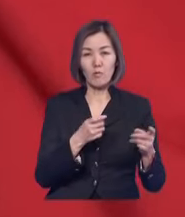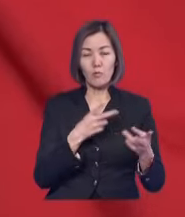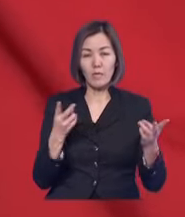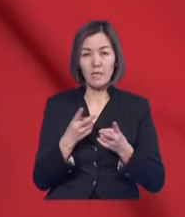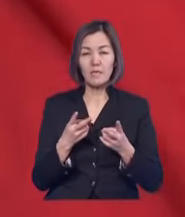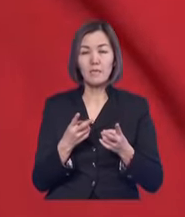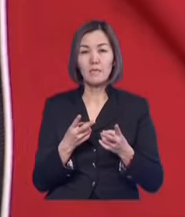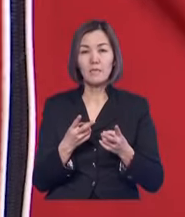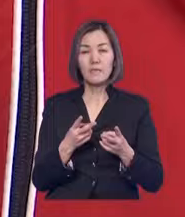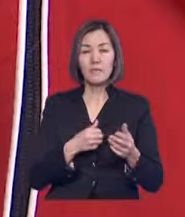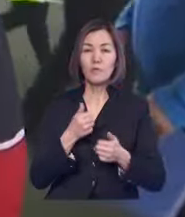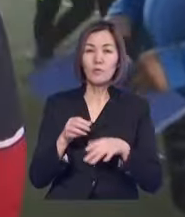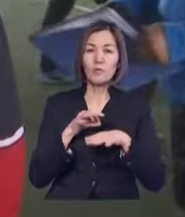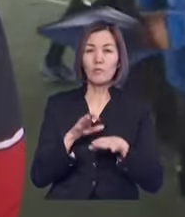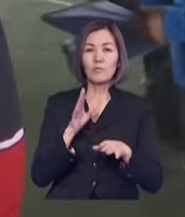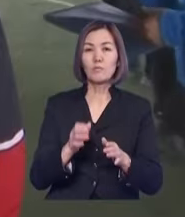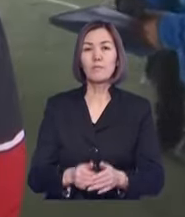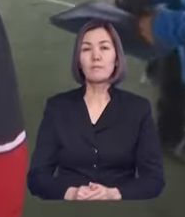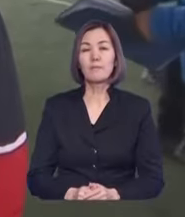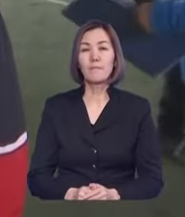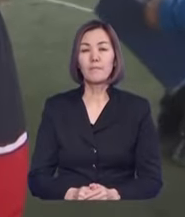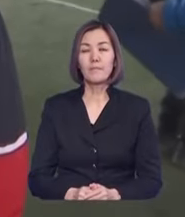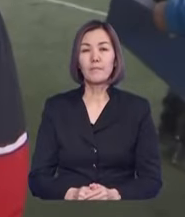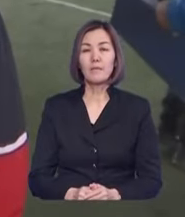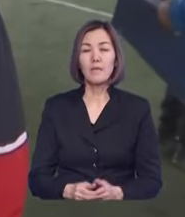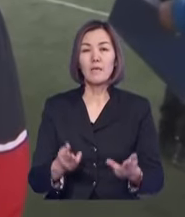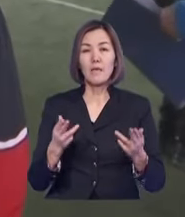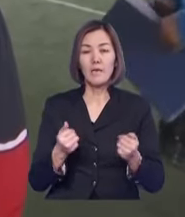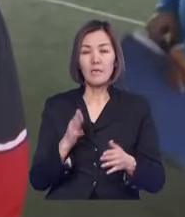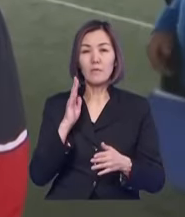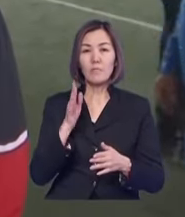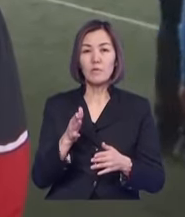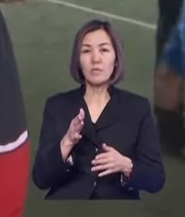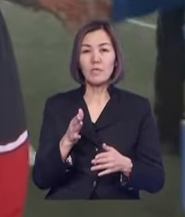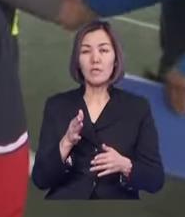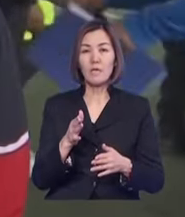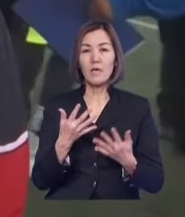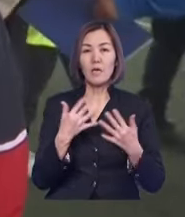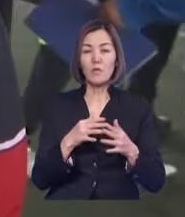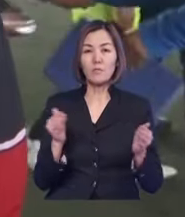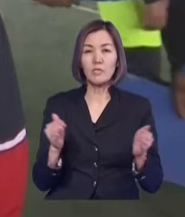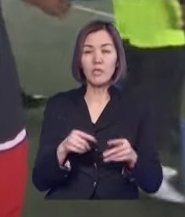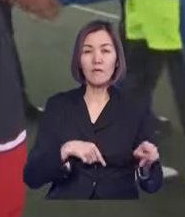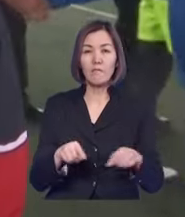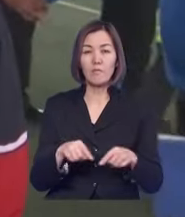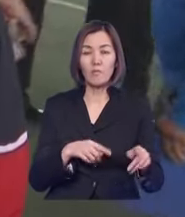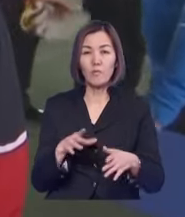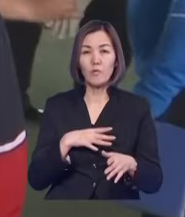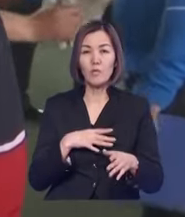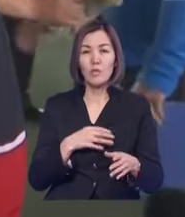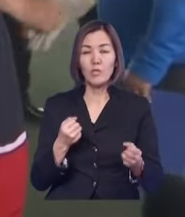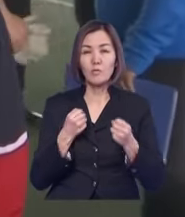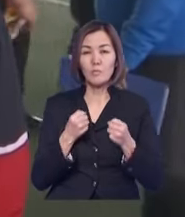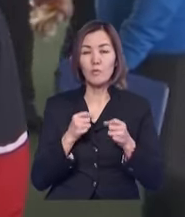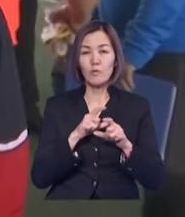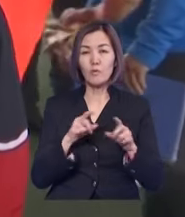осындай турнирлерді өткізіп тұрамыз. Болашақта әрине ауылымызда шағын футбол болса, әйтпесе спорт комплекс